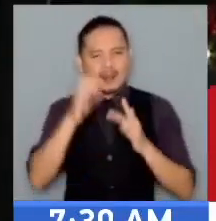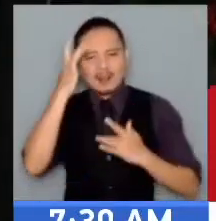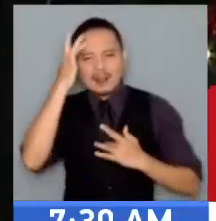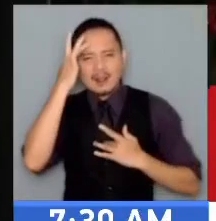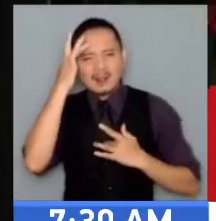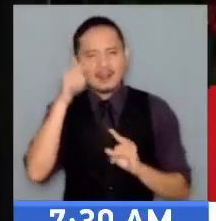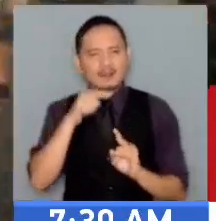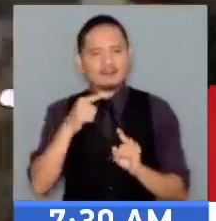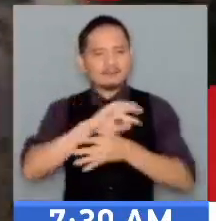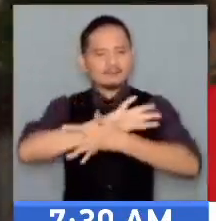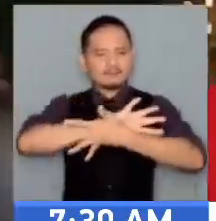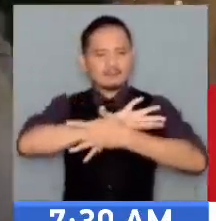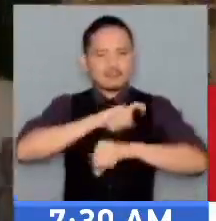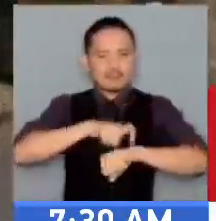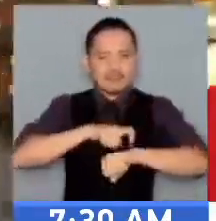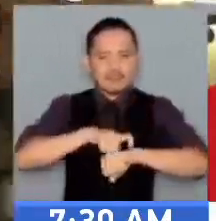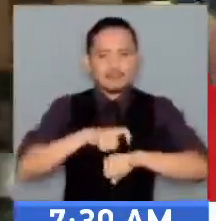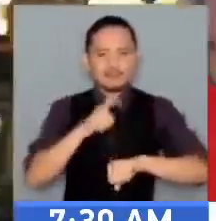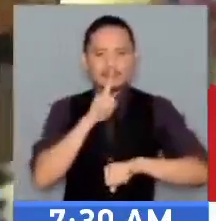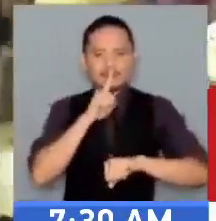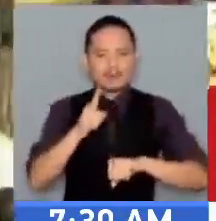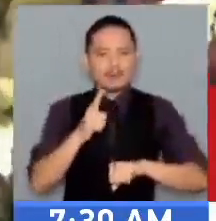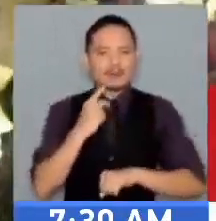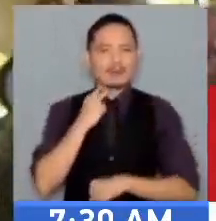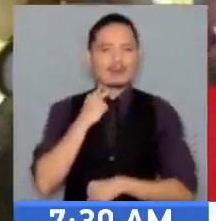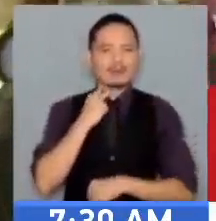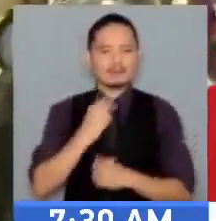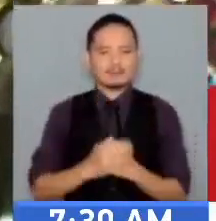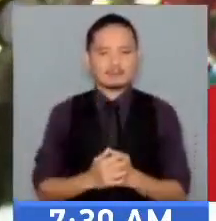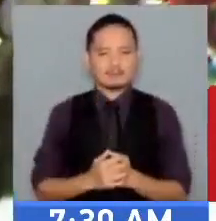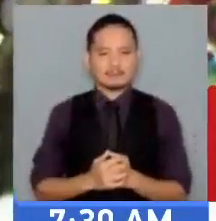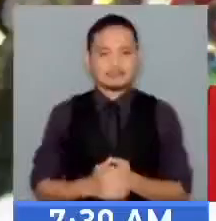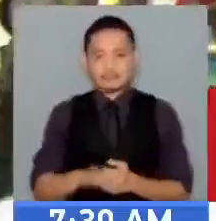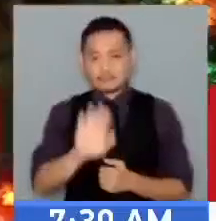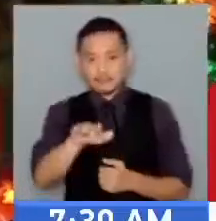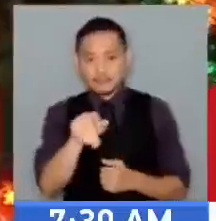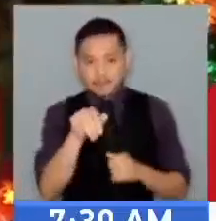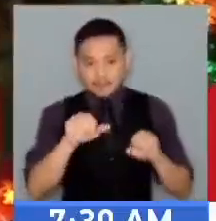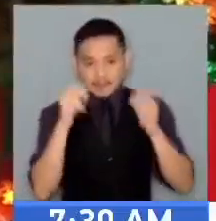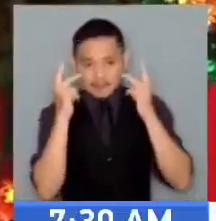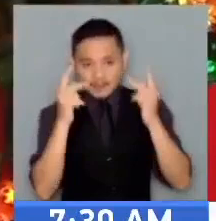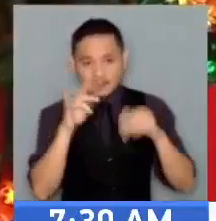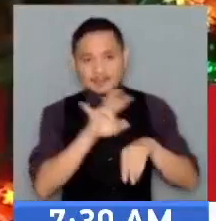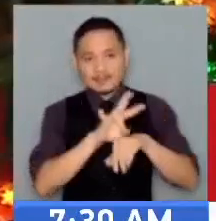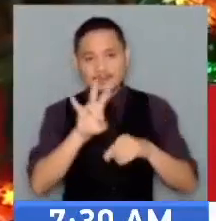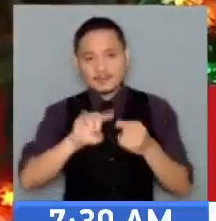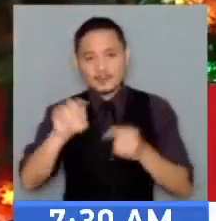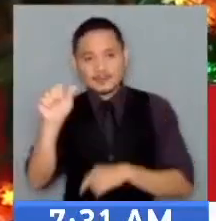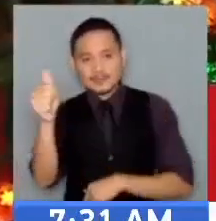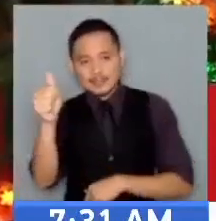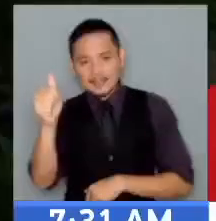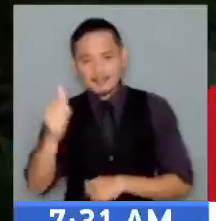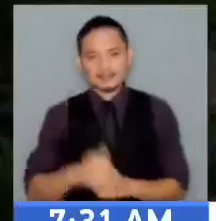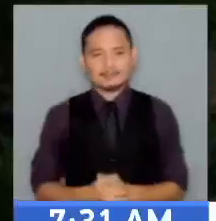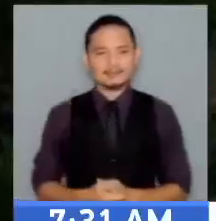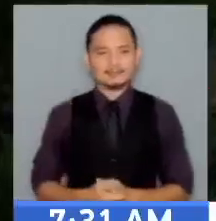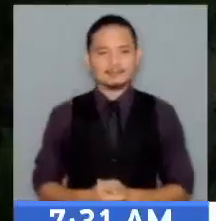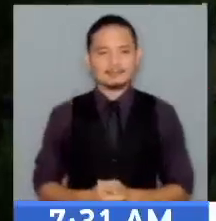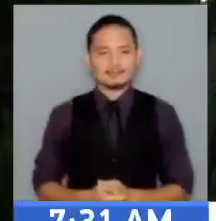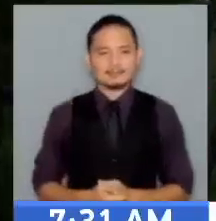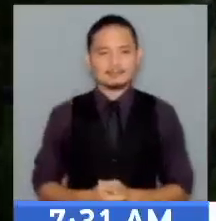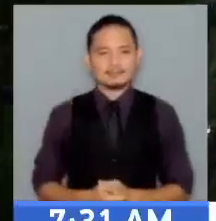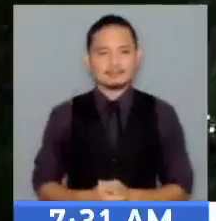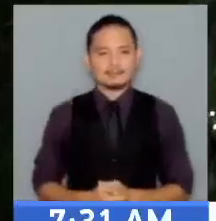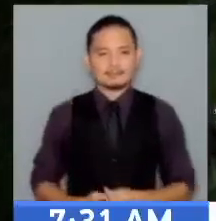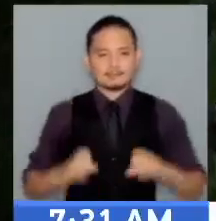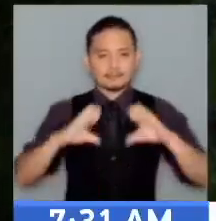or pinagdaanan. Makikita ito ng publiko mula 7 p.m. hanggang 10 p.m. Ito ang unang balita, Von Aquino para